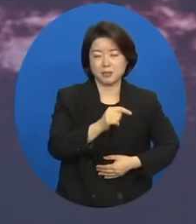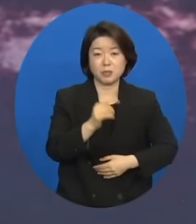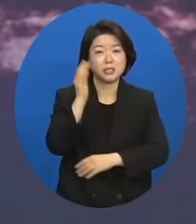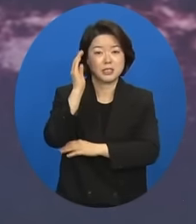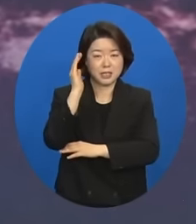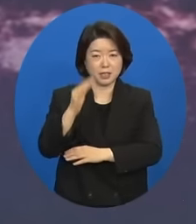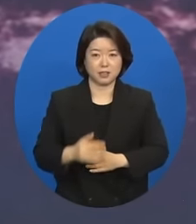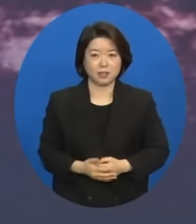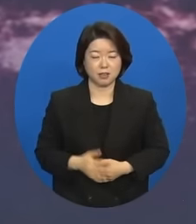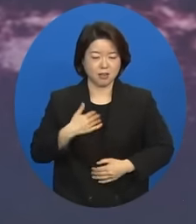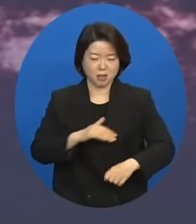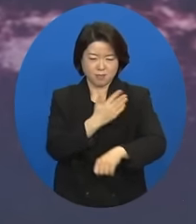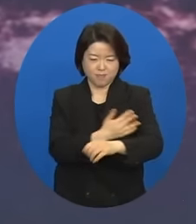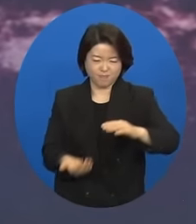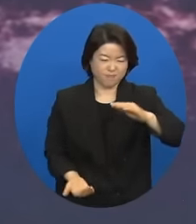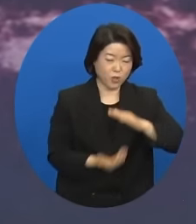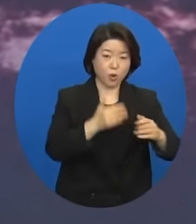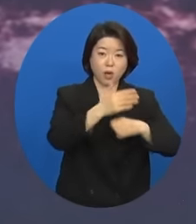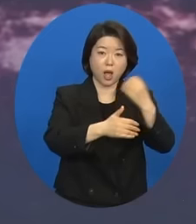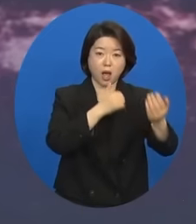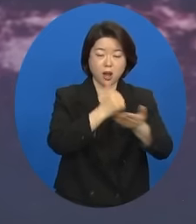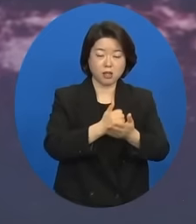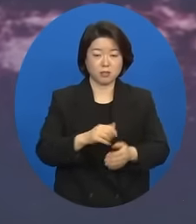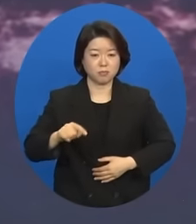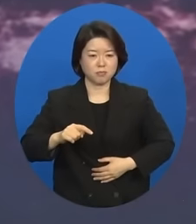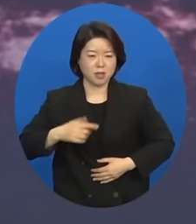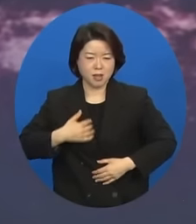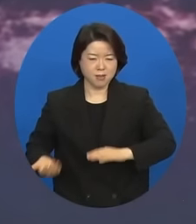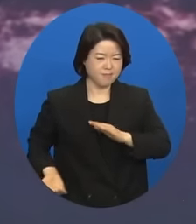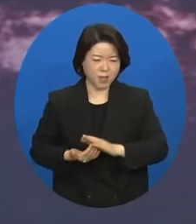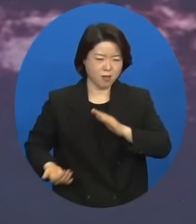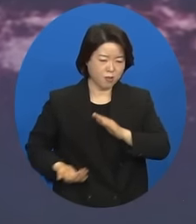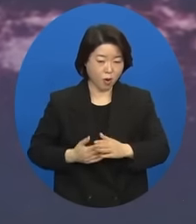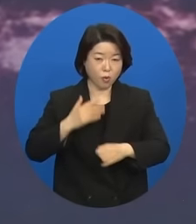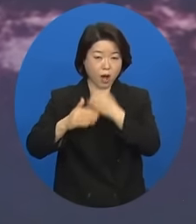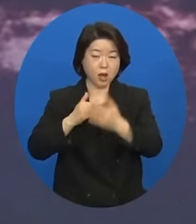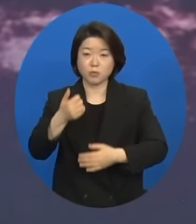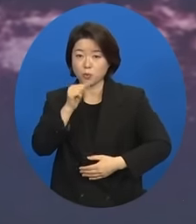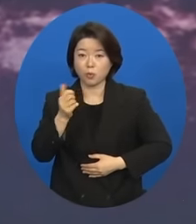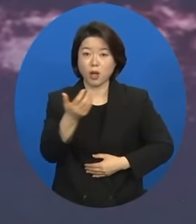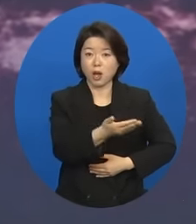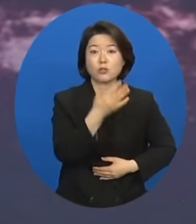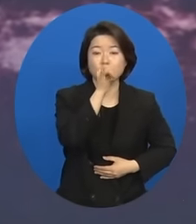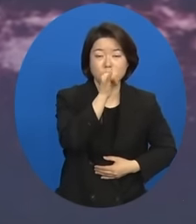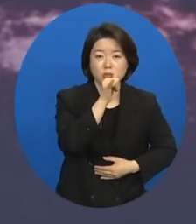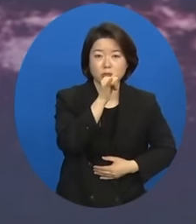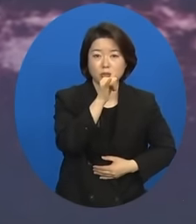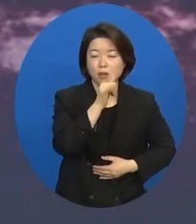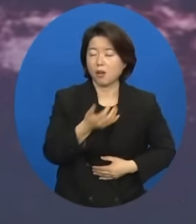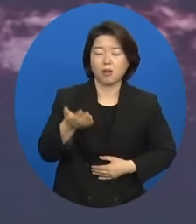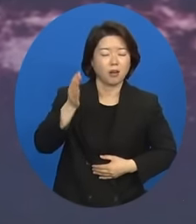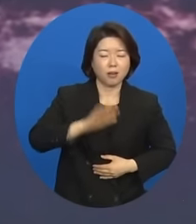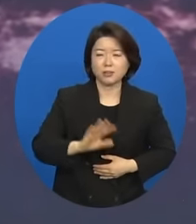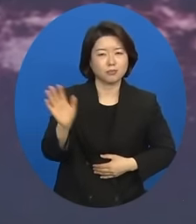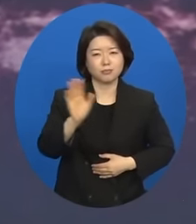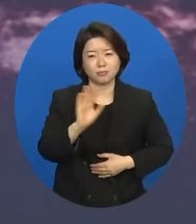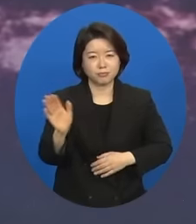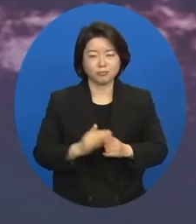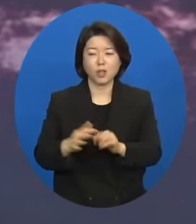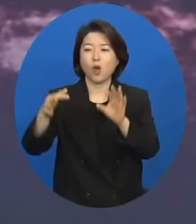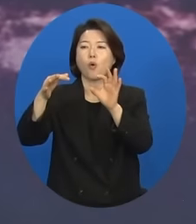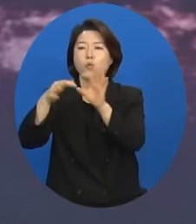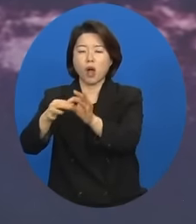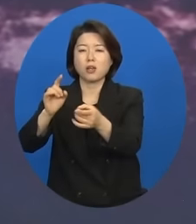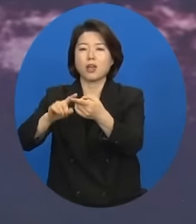나는 전능한 하나님이다 능력의 하나님이다 이렇게 소개할 수도 있었습니다 그러나 아니에요 관계를 먼저 말씀하시면서 나는